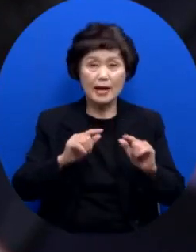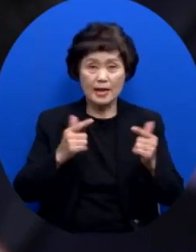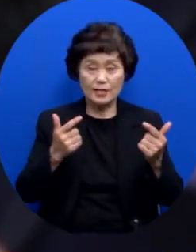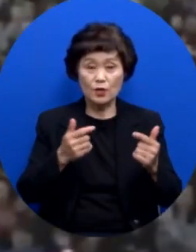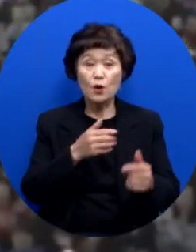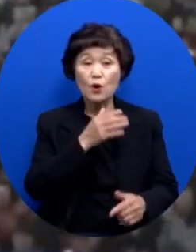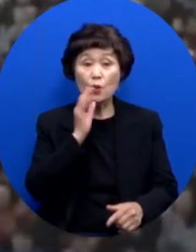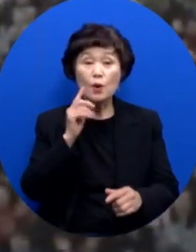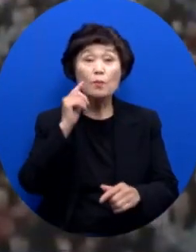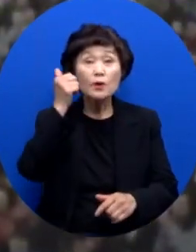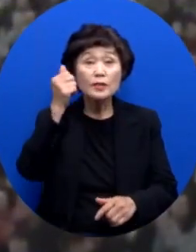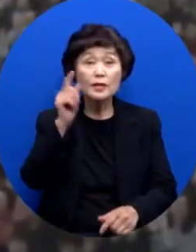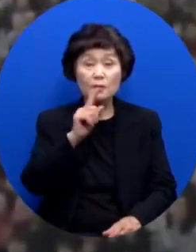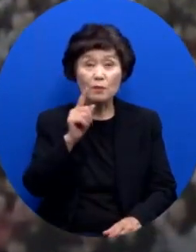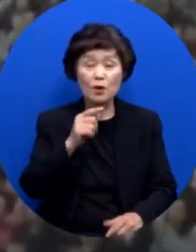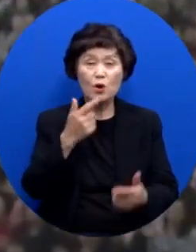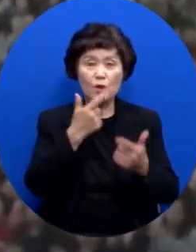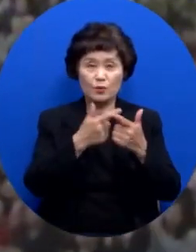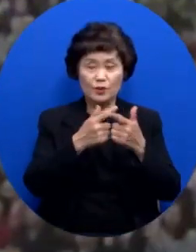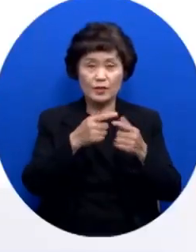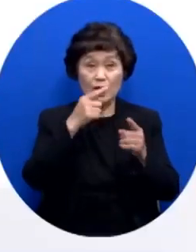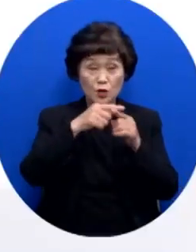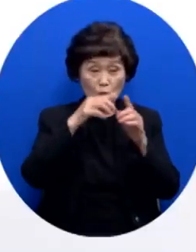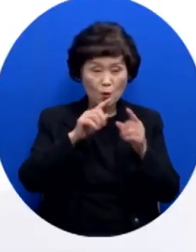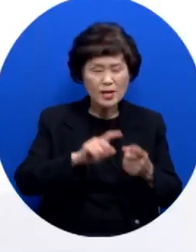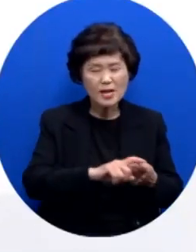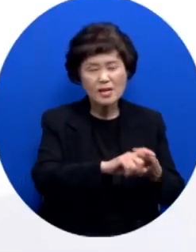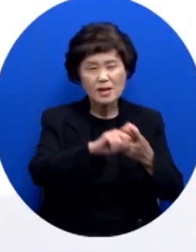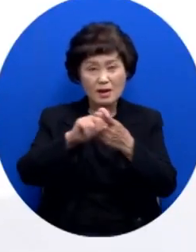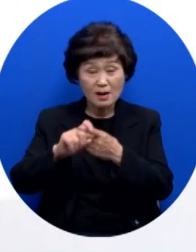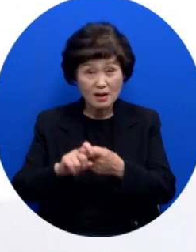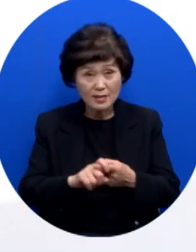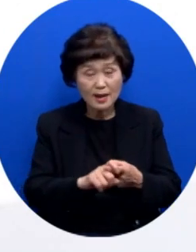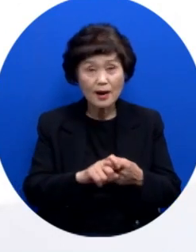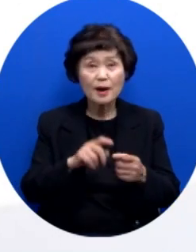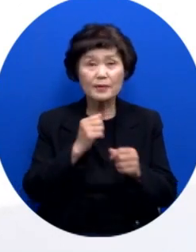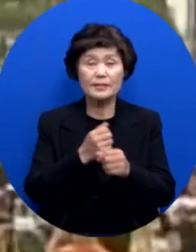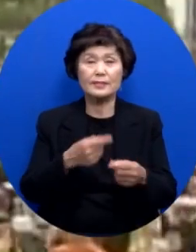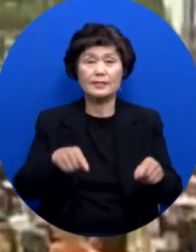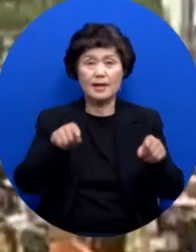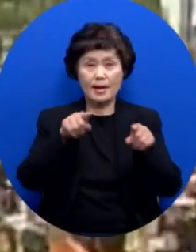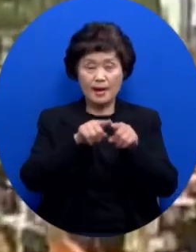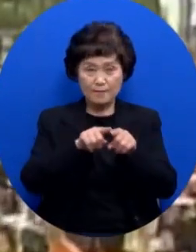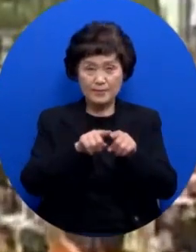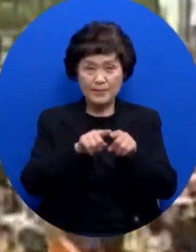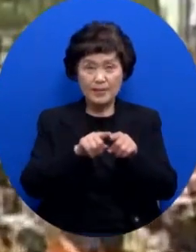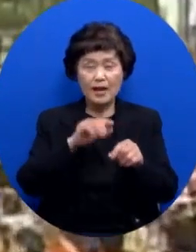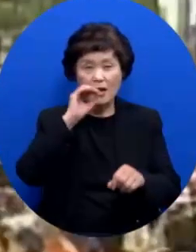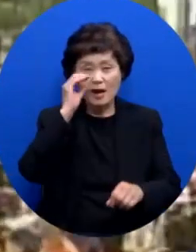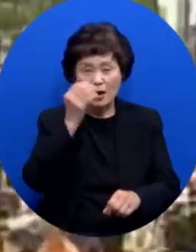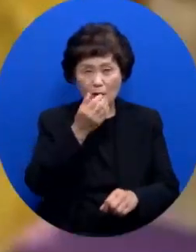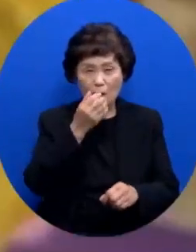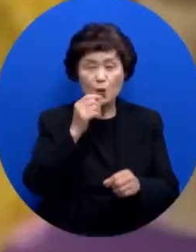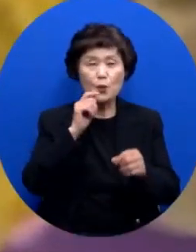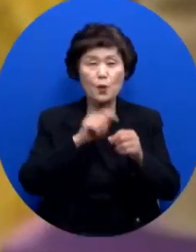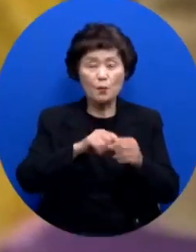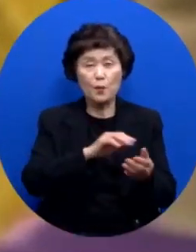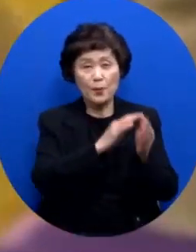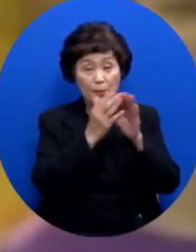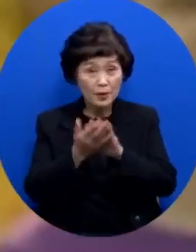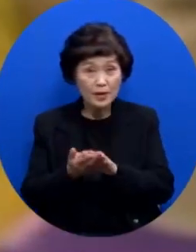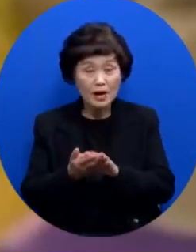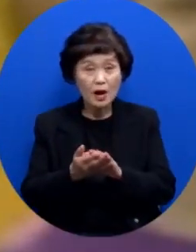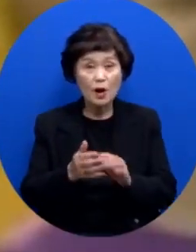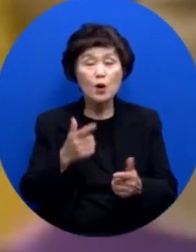철학은 부산 교계가 연합해서 함께 성시화하고 또 부산